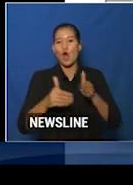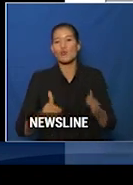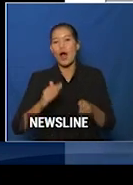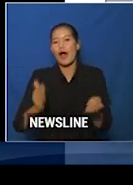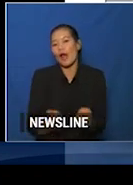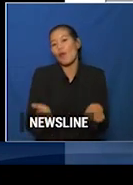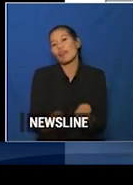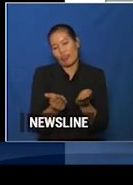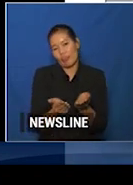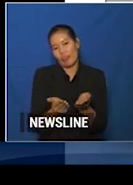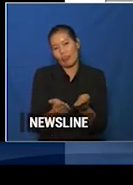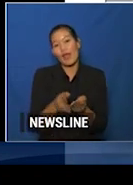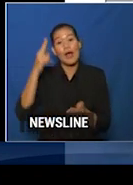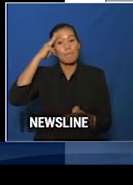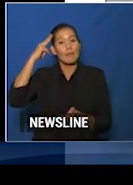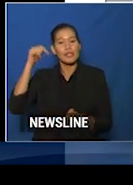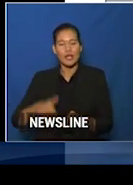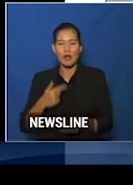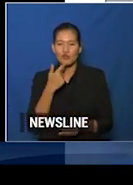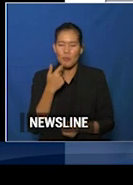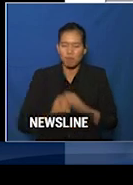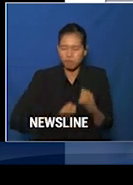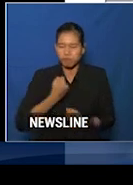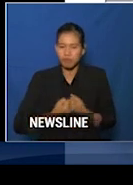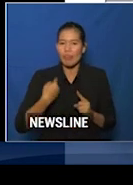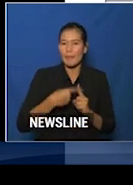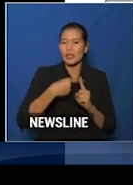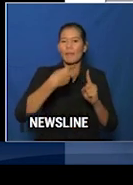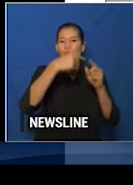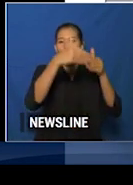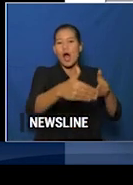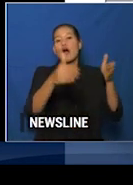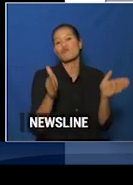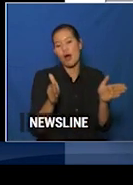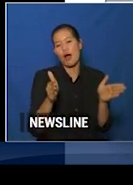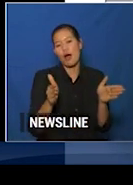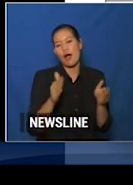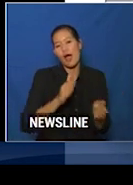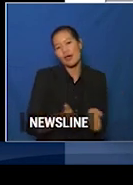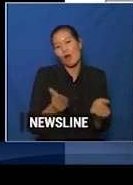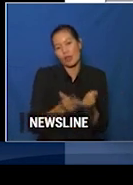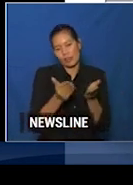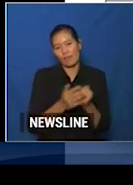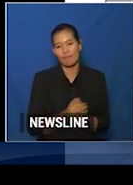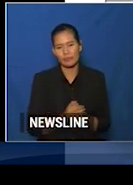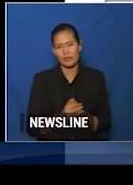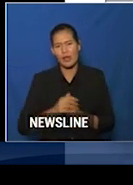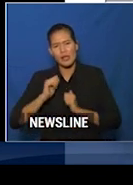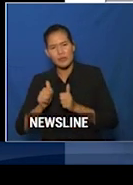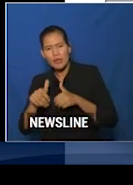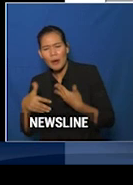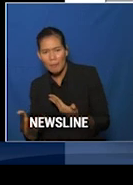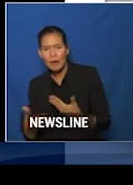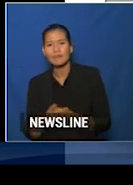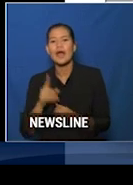menambah berusaha untuk menambah jumlah tempat tidur untuk rawatan diantaranya adalah dengan mempersiapkan Wisma